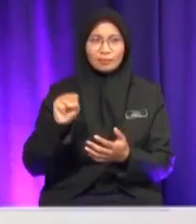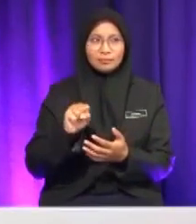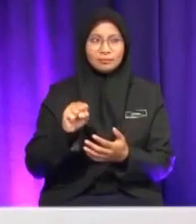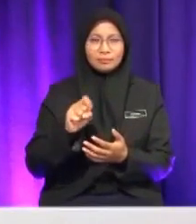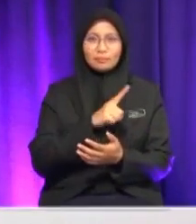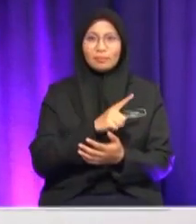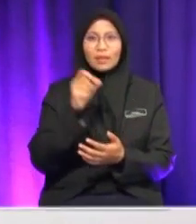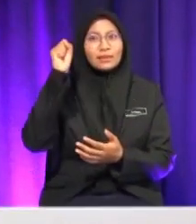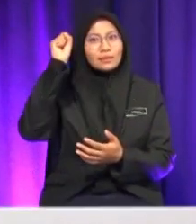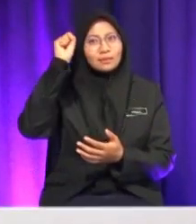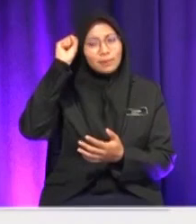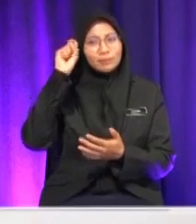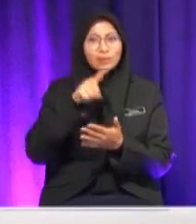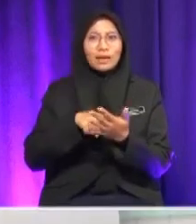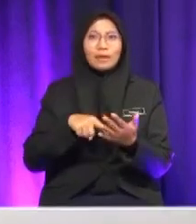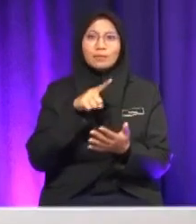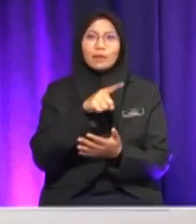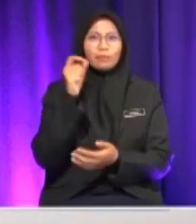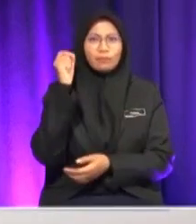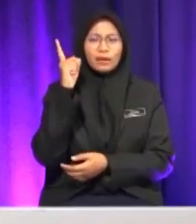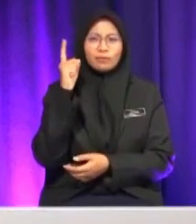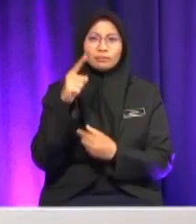Subhanu faham dengan muflis?